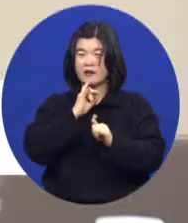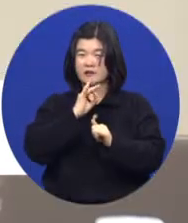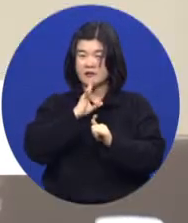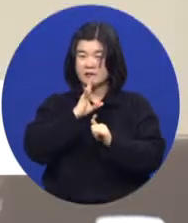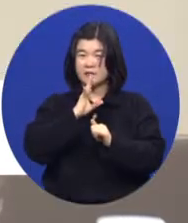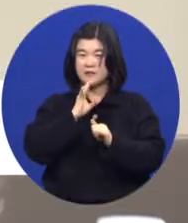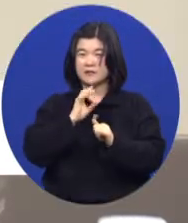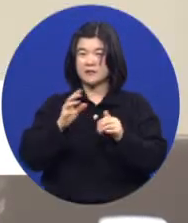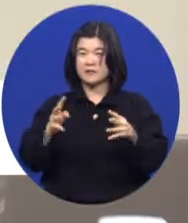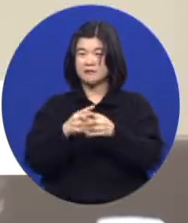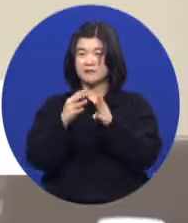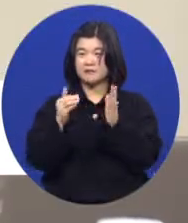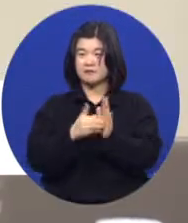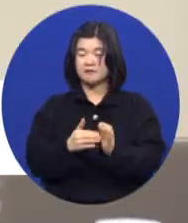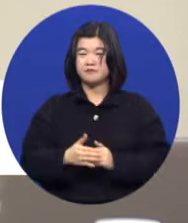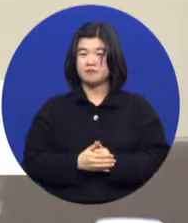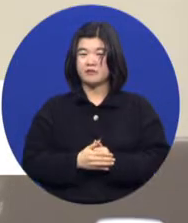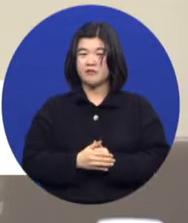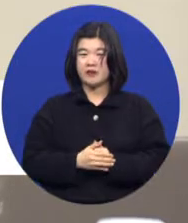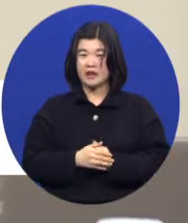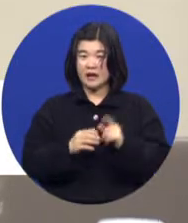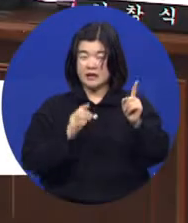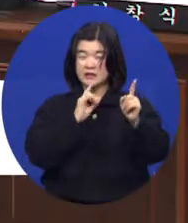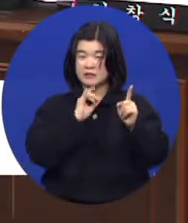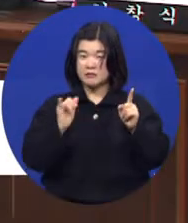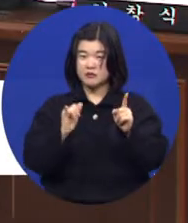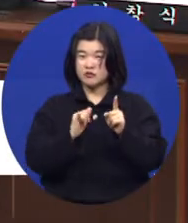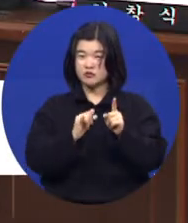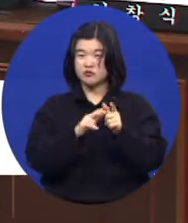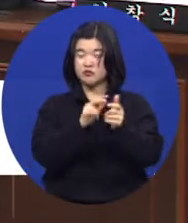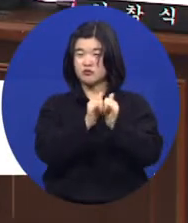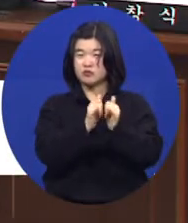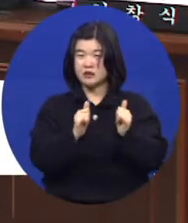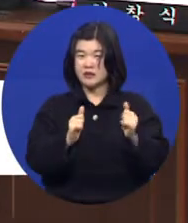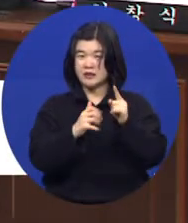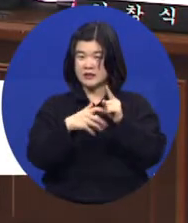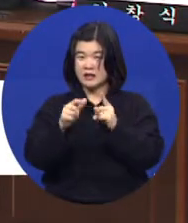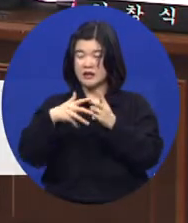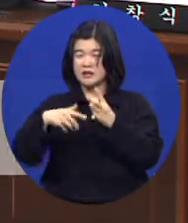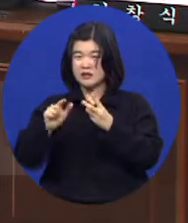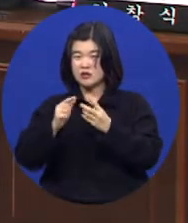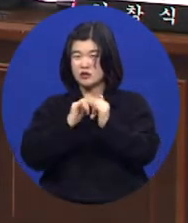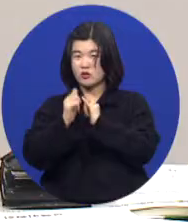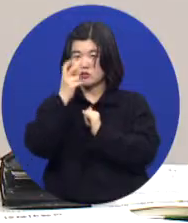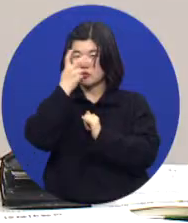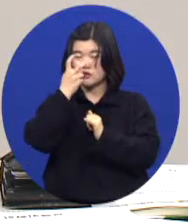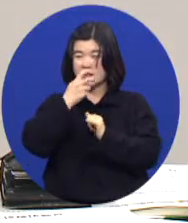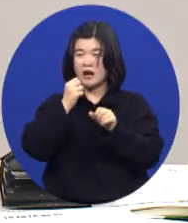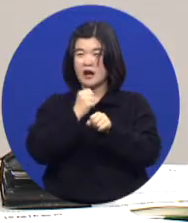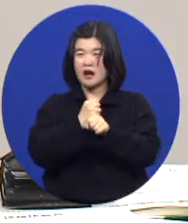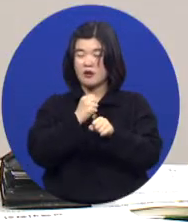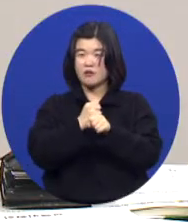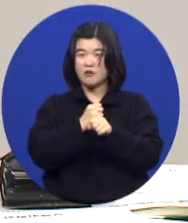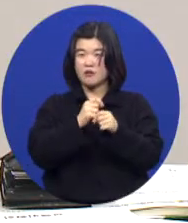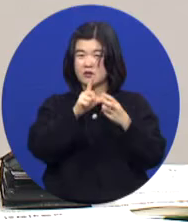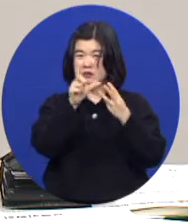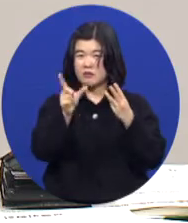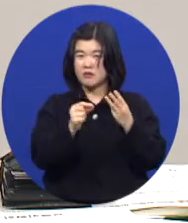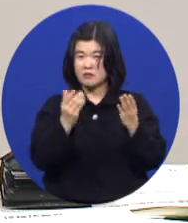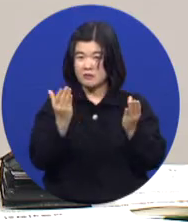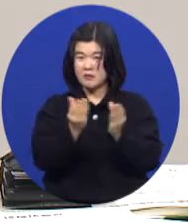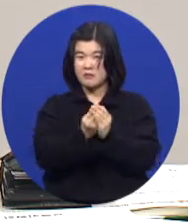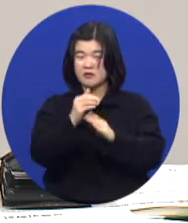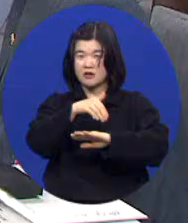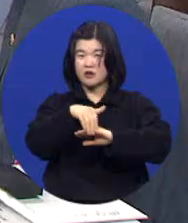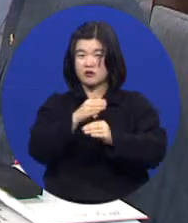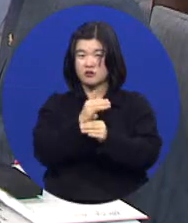선출에 합의했습니다. 단일 후보는 1, 2차 여론조사로 선출해 이달 안에 단일화를